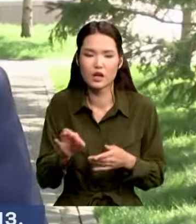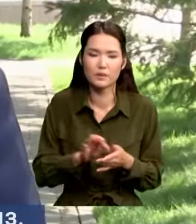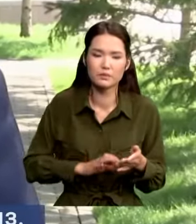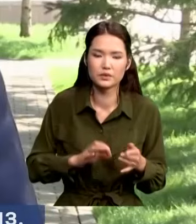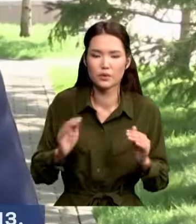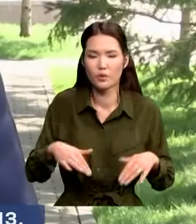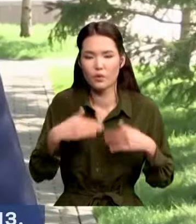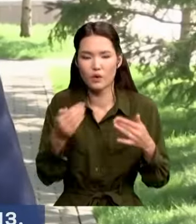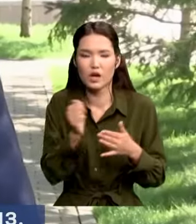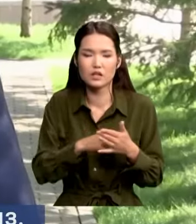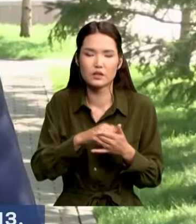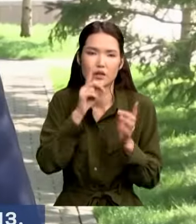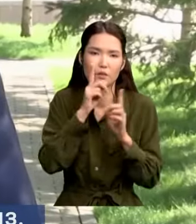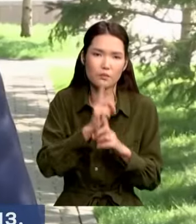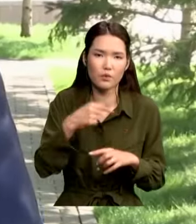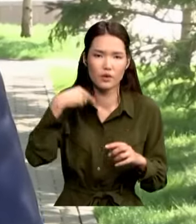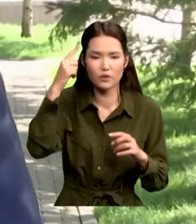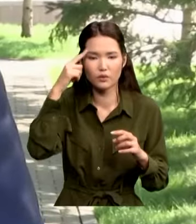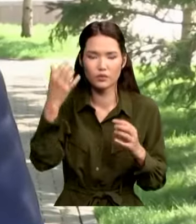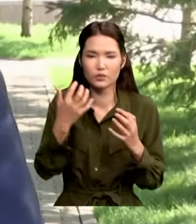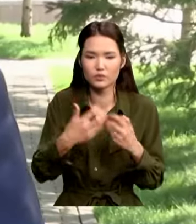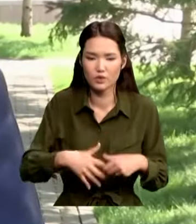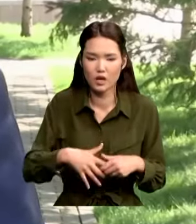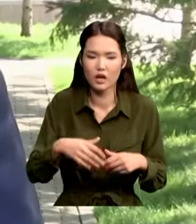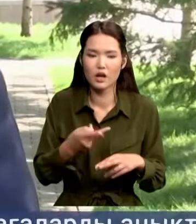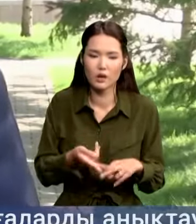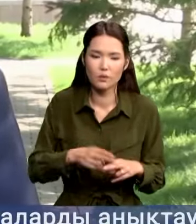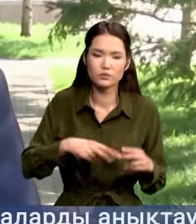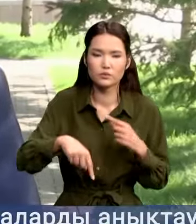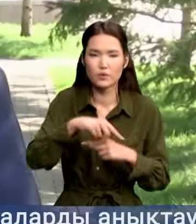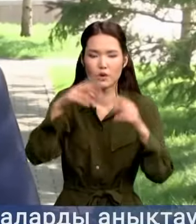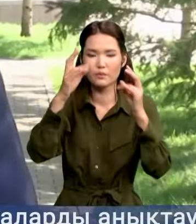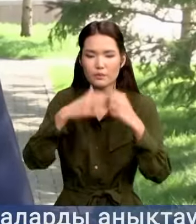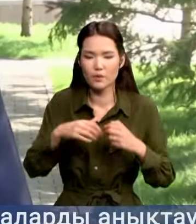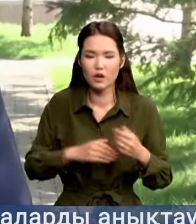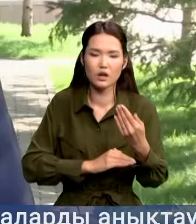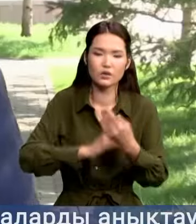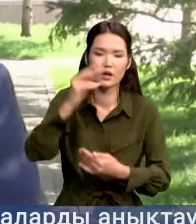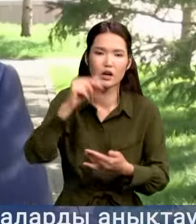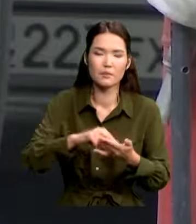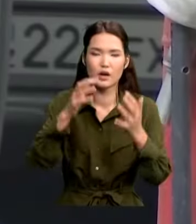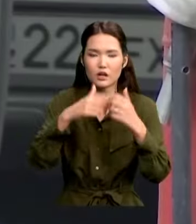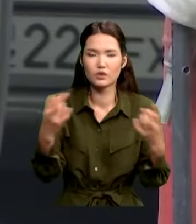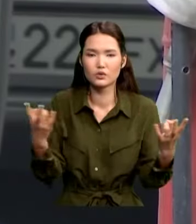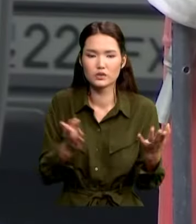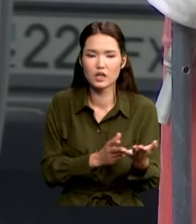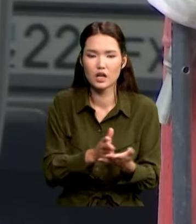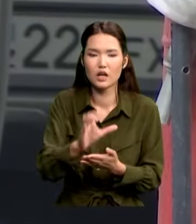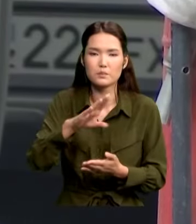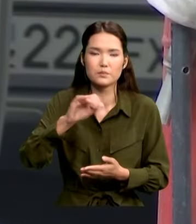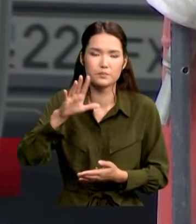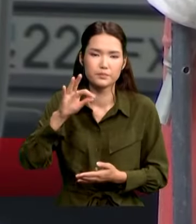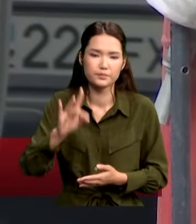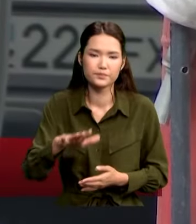антимонопольное регулирование в части выявления ценовых сговоров и применения монопольно высоких цен. Спикер ұсыныс